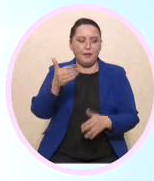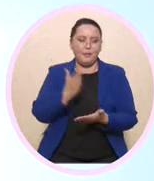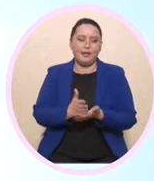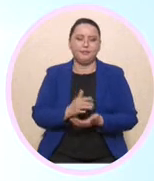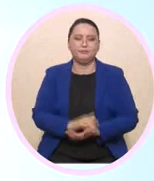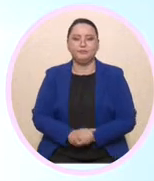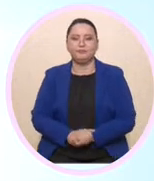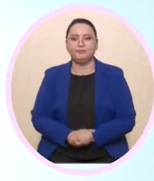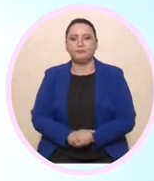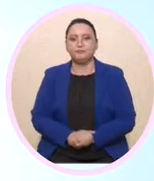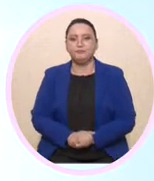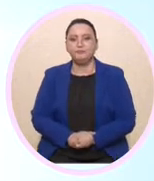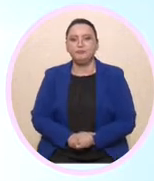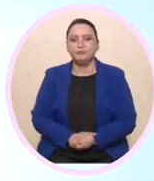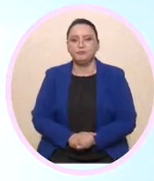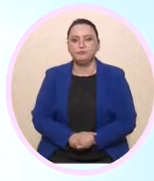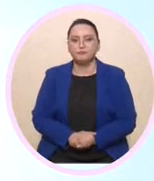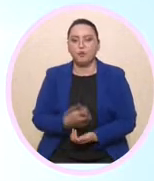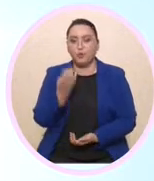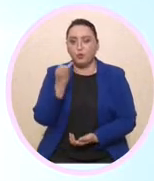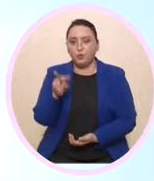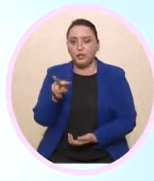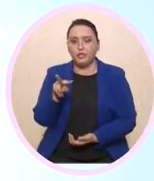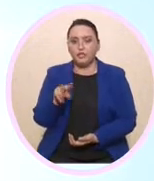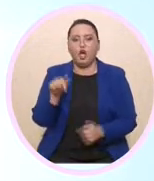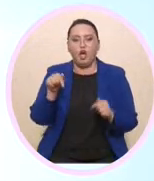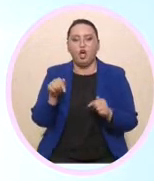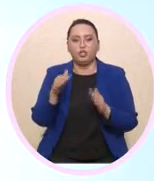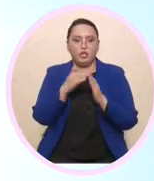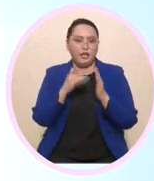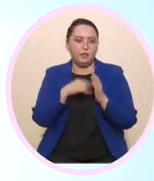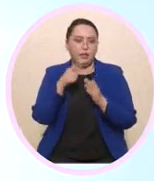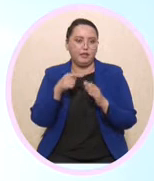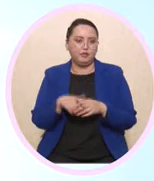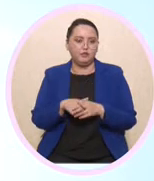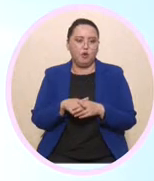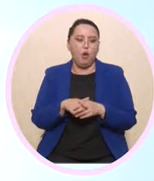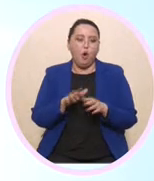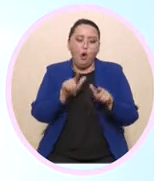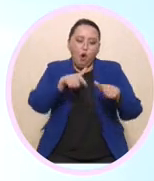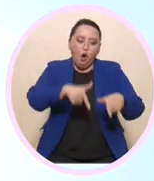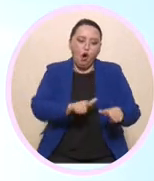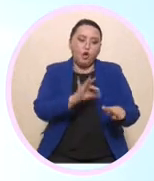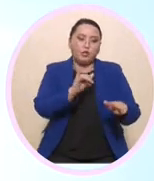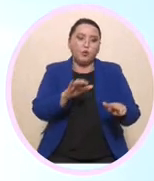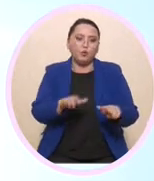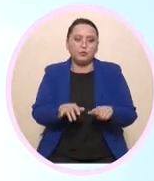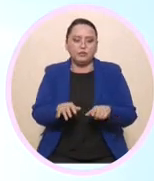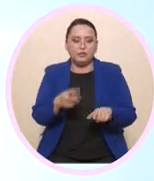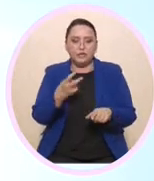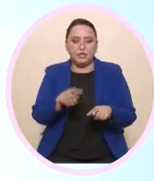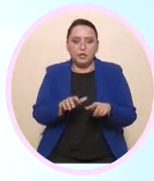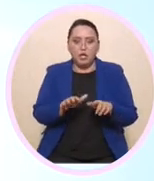За багшийнхэн төвөрлсөн дэнзэн өвгний үйлүүд. Усны төвшин хэмцсэн. Доргийн амийг